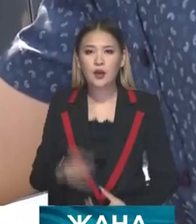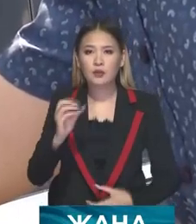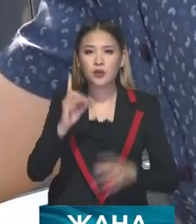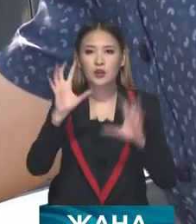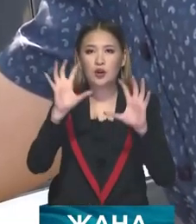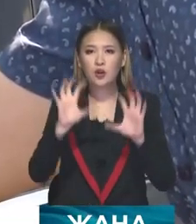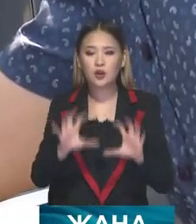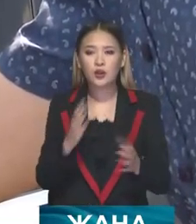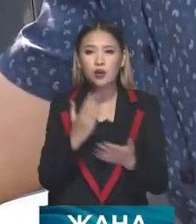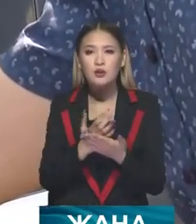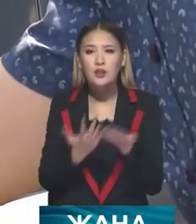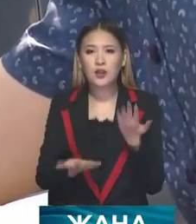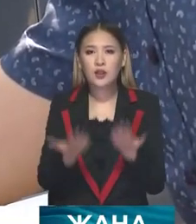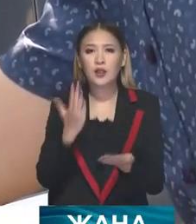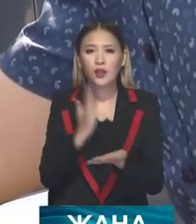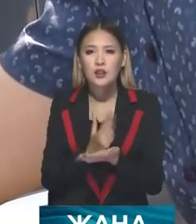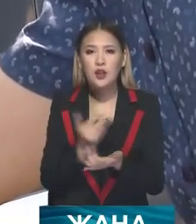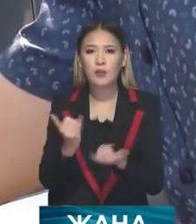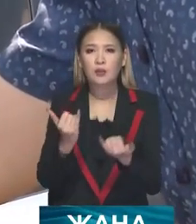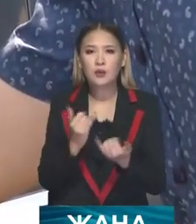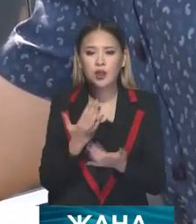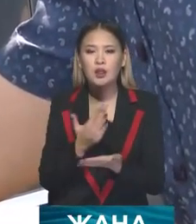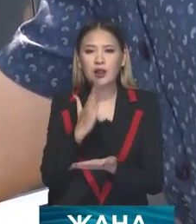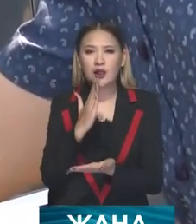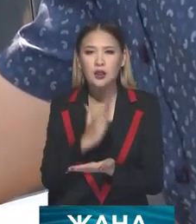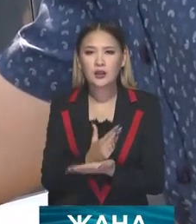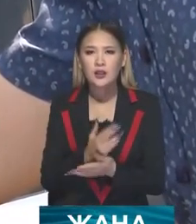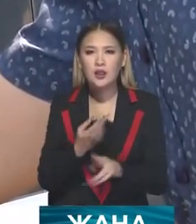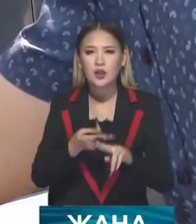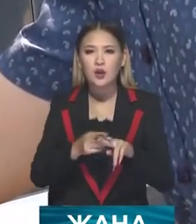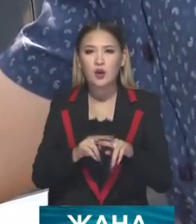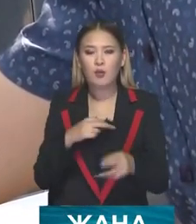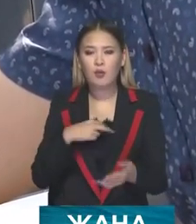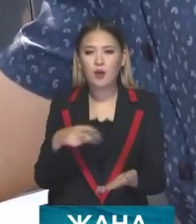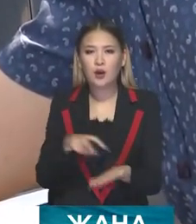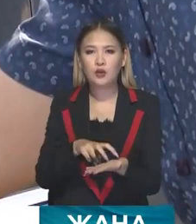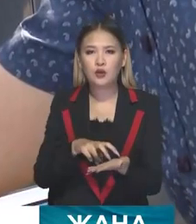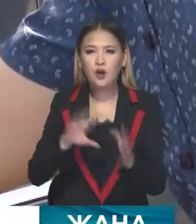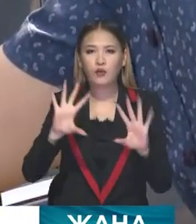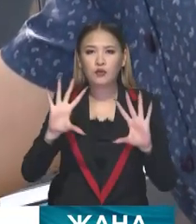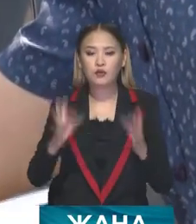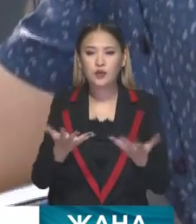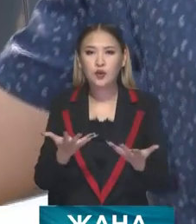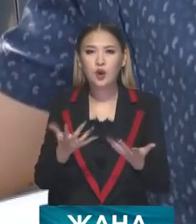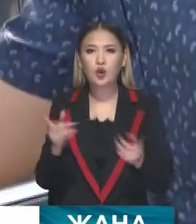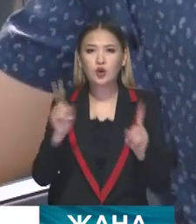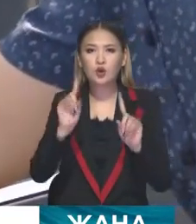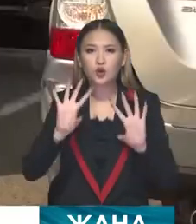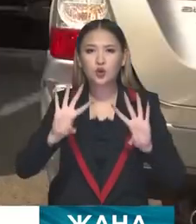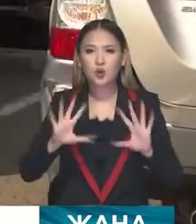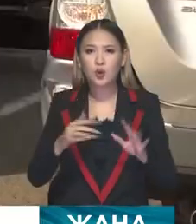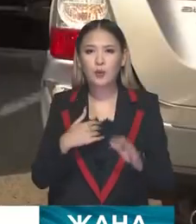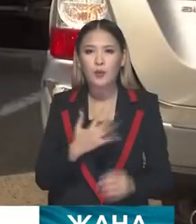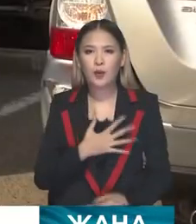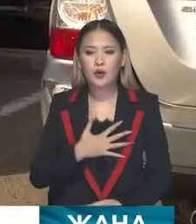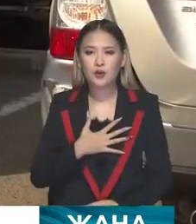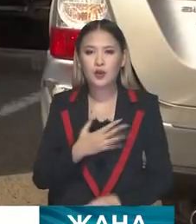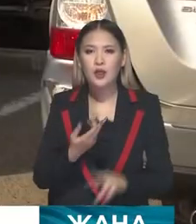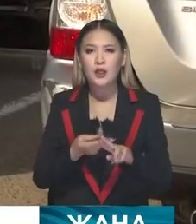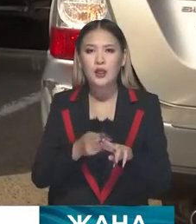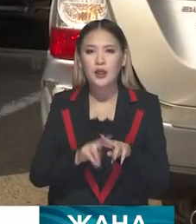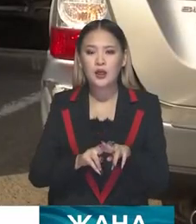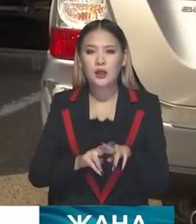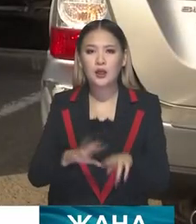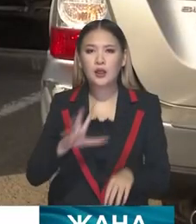Заңсыздықтар бар шығар, енді предлагать етеді неше түрлілер. Оған енді қорқасың, ертең не болатынын да білмейсің. Тек Ресейден